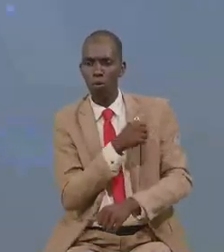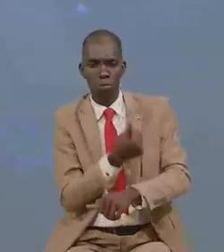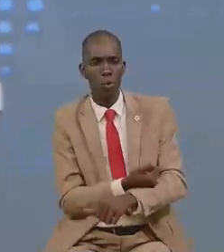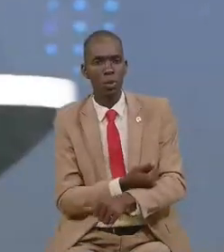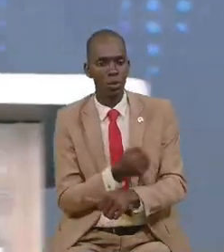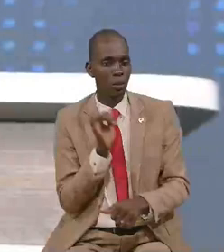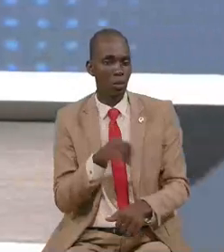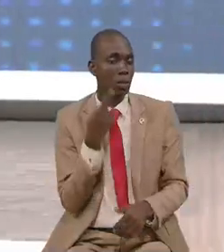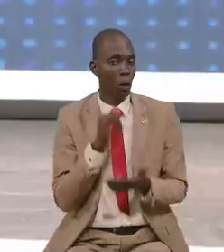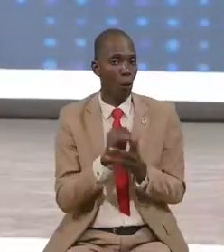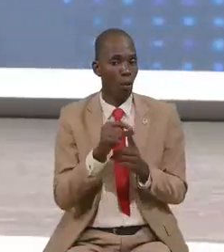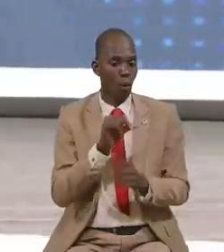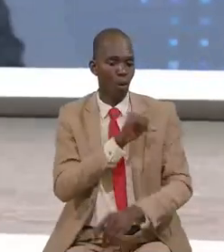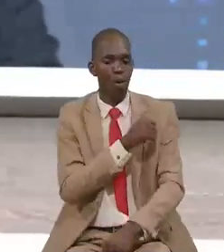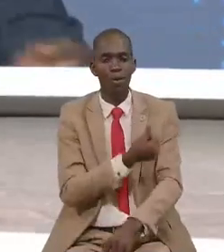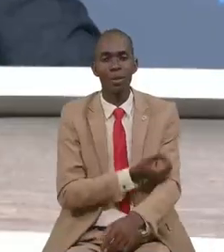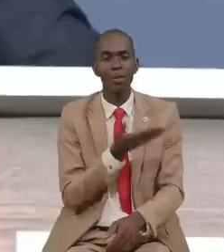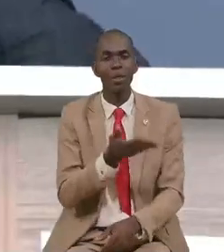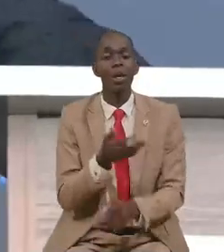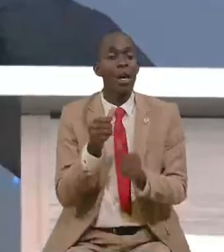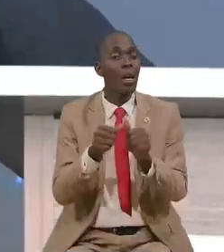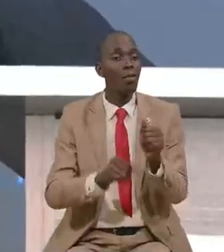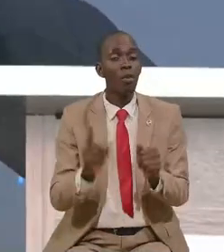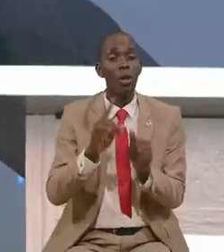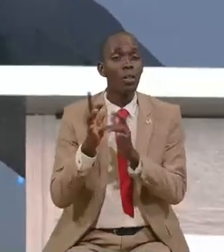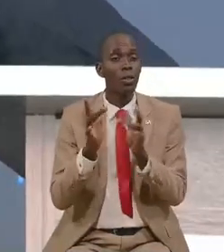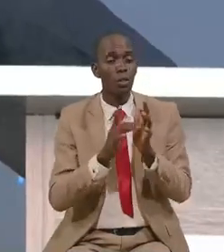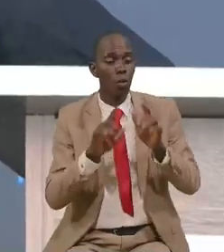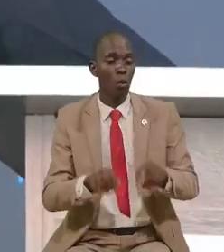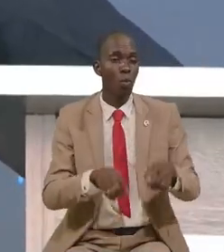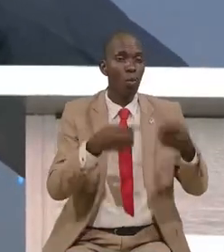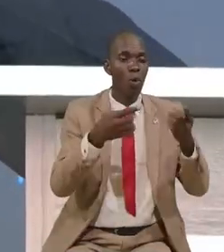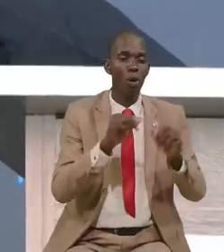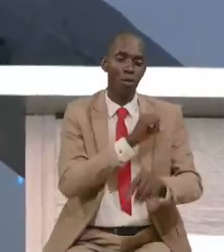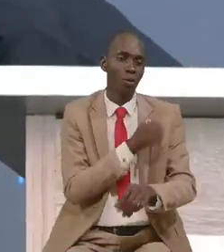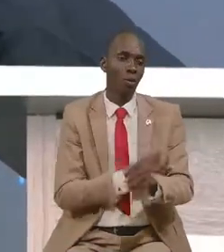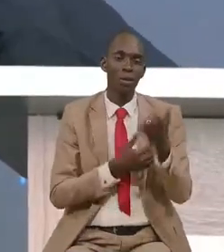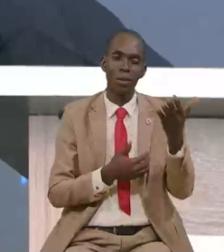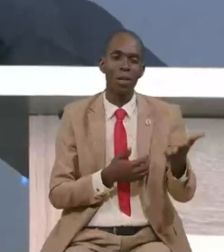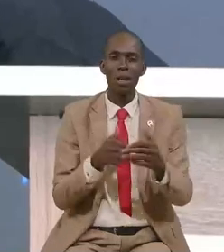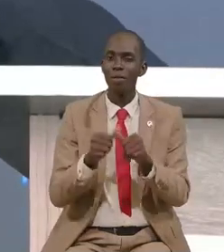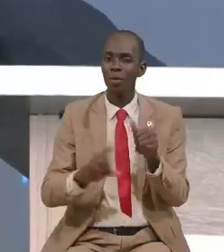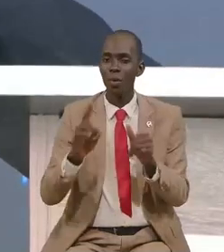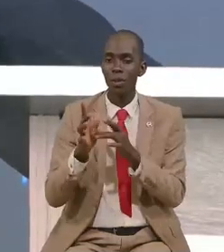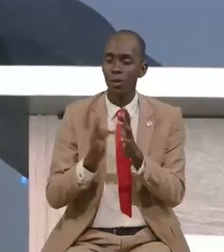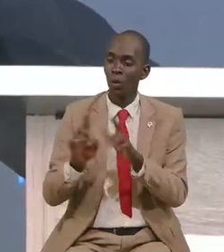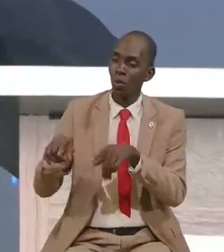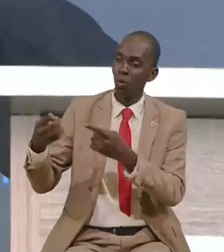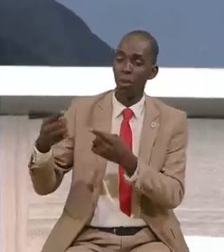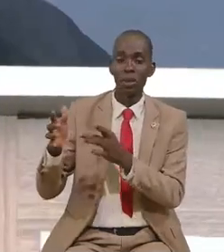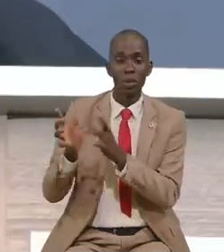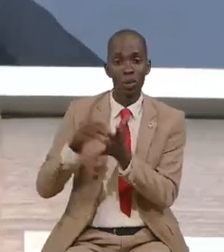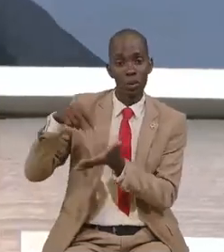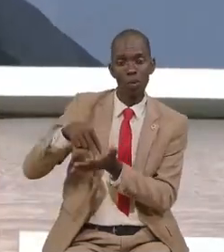commande avec autorité. Partout Jésus allait, autorité. Partout Jésus tenait